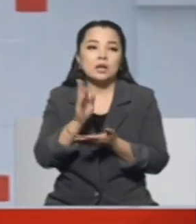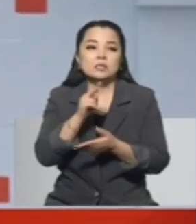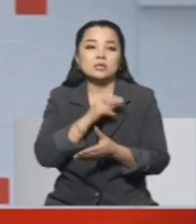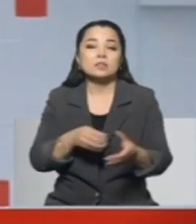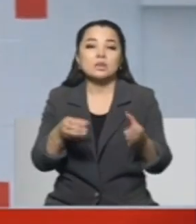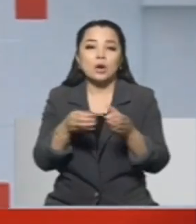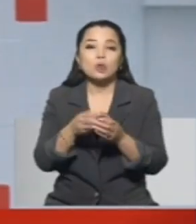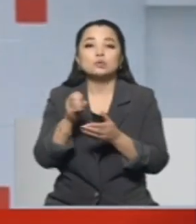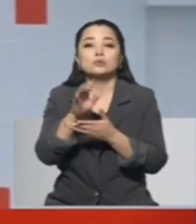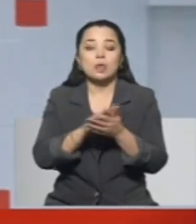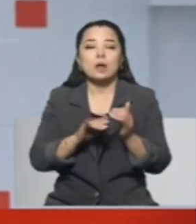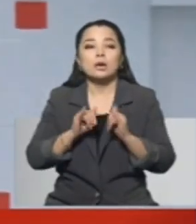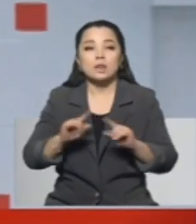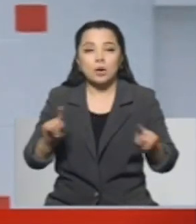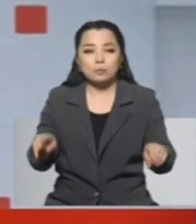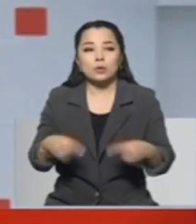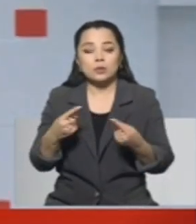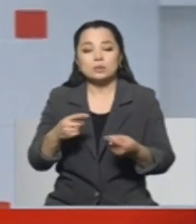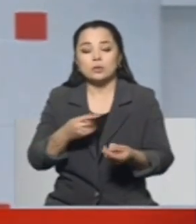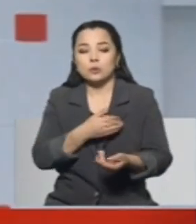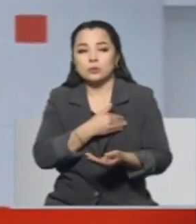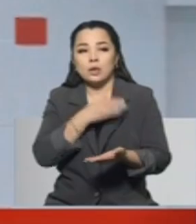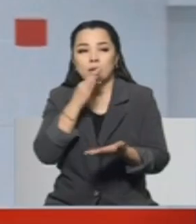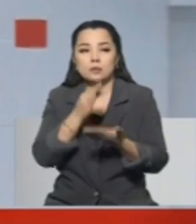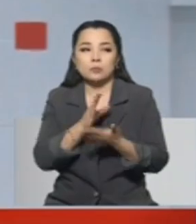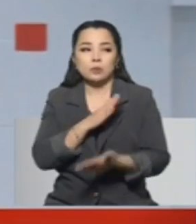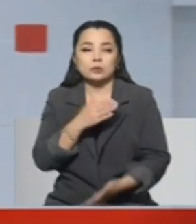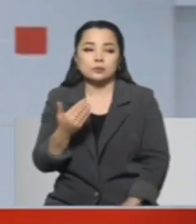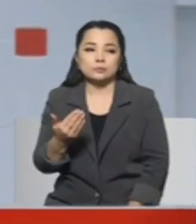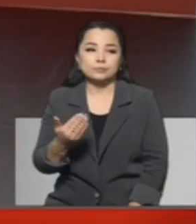серіктестікті одан әрі дамытуға бейіл екенін жеткізді.